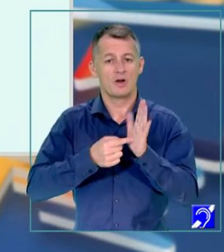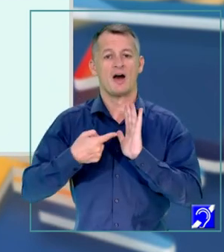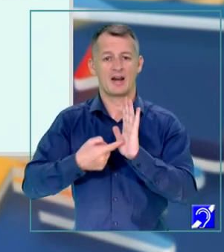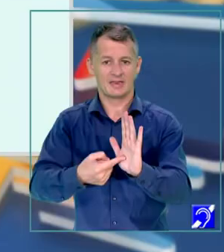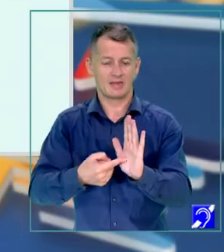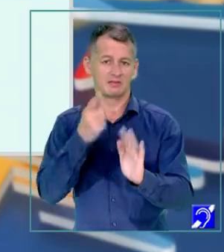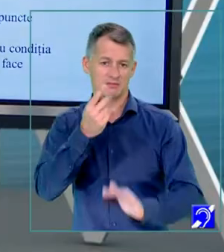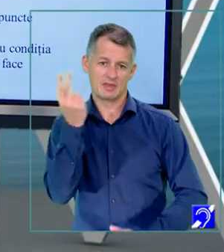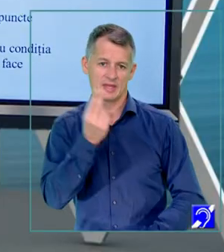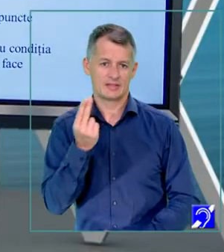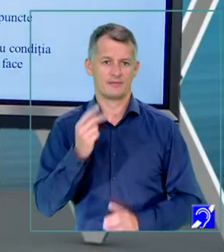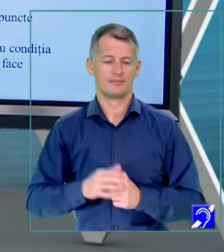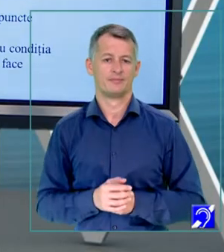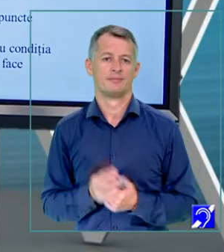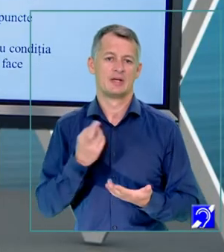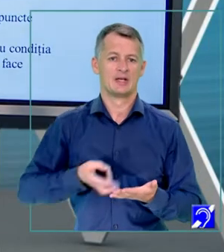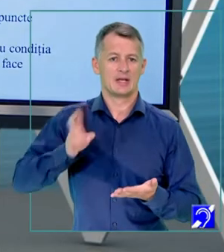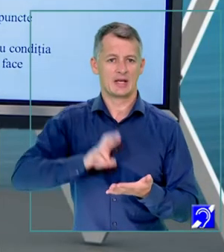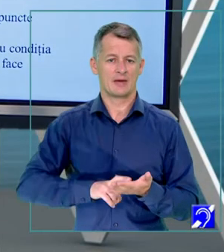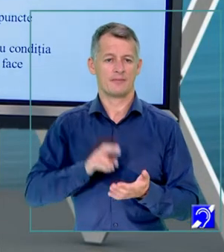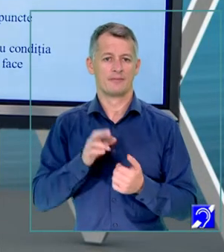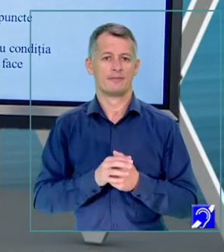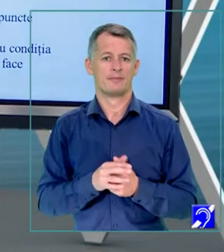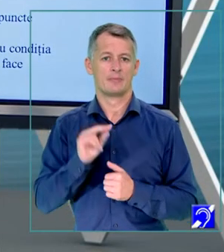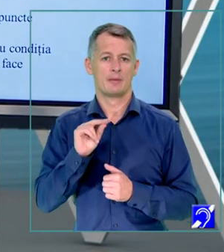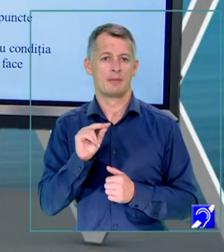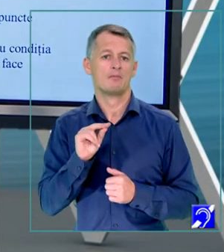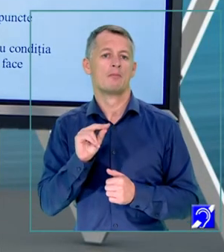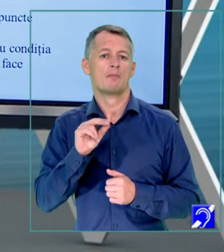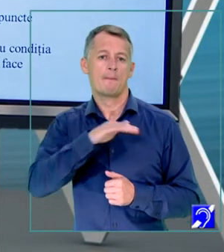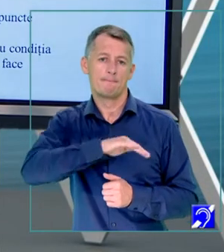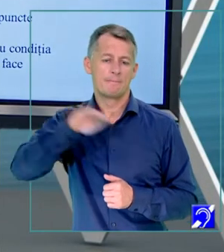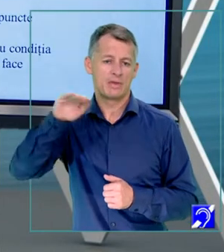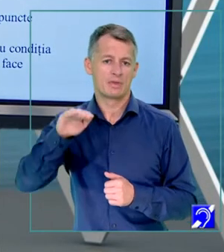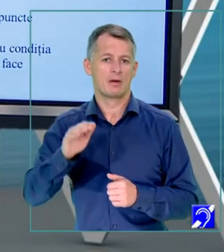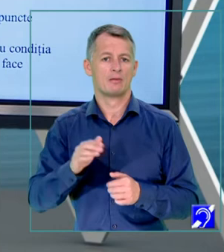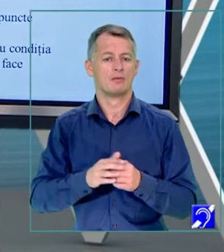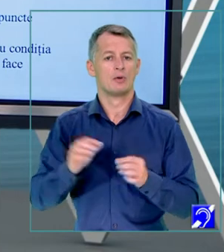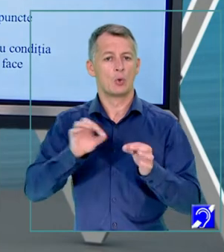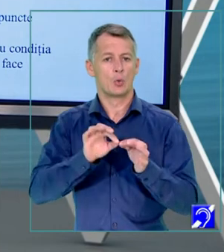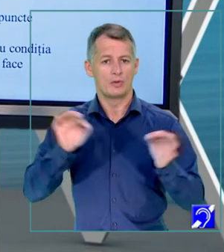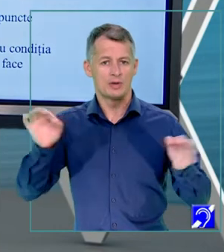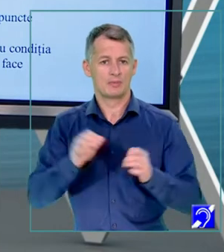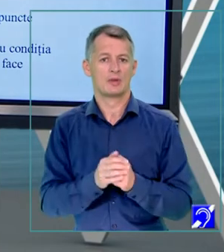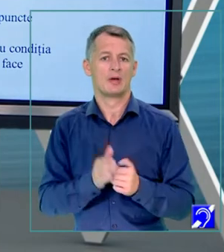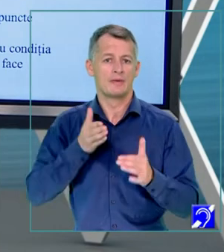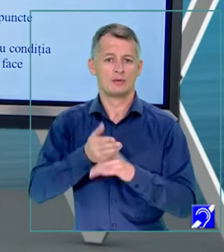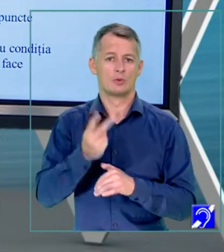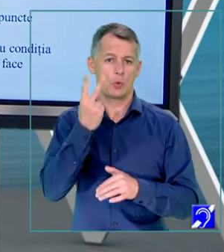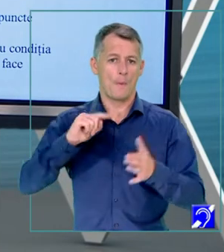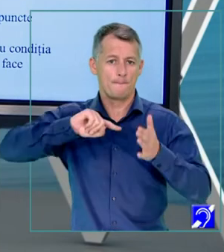alăturată Decathlon de fapt în Panta unei drepte curge prin două puncte distincte x-1 y grec 1 respectiv 2 bai 2